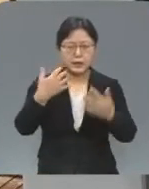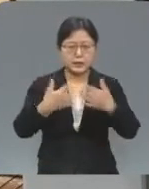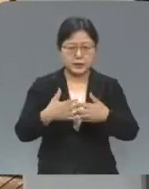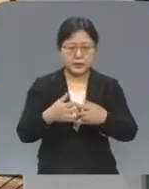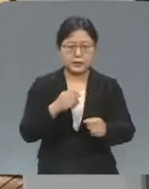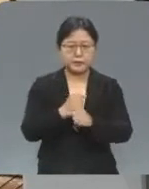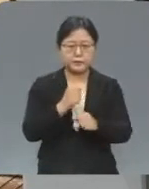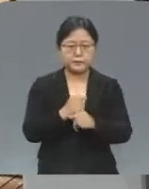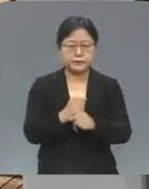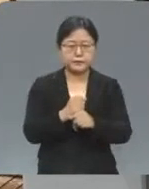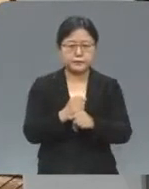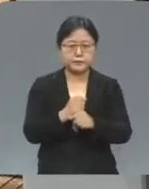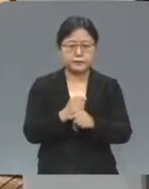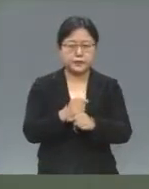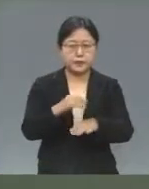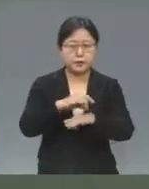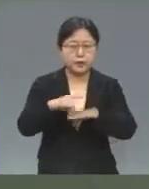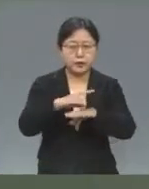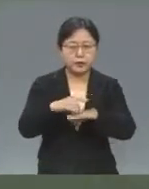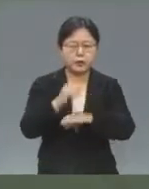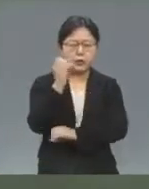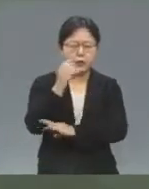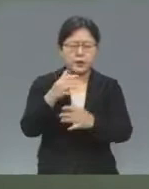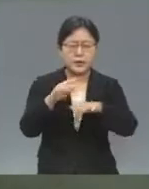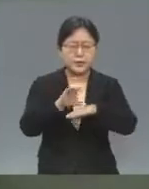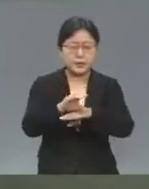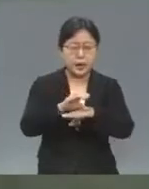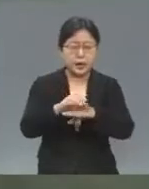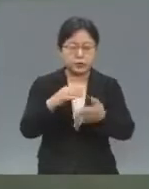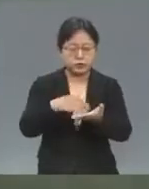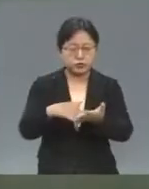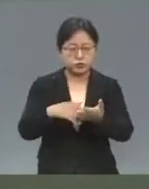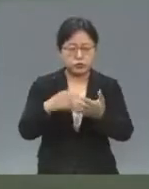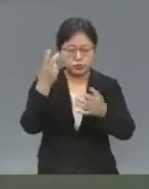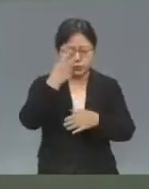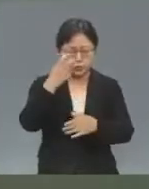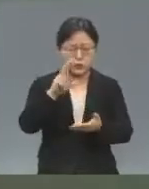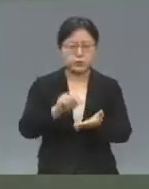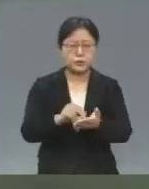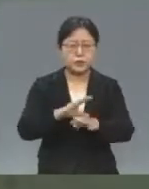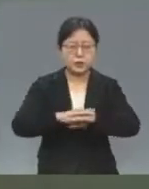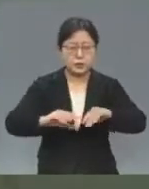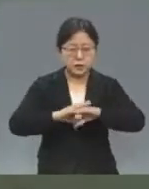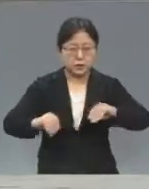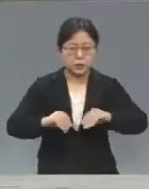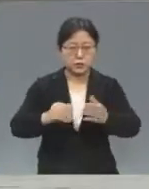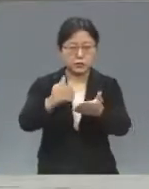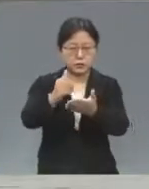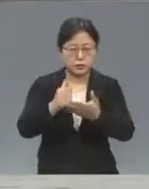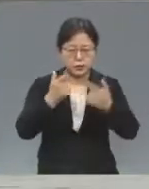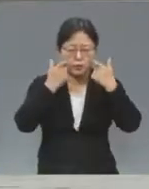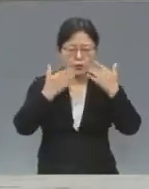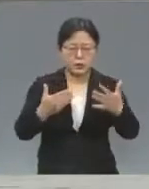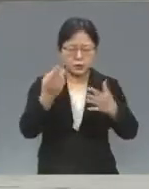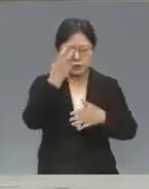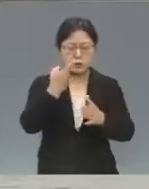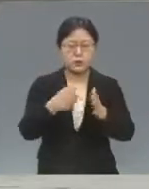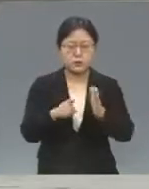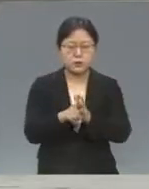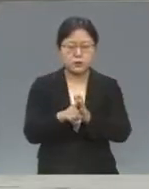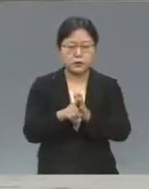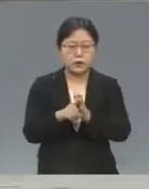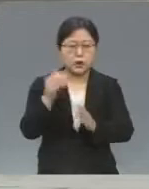설치되었습니다 완도군은 기존 차량 계측기의 중복 집게 문제를 해결하고 이용객 수를 정확히 파악하기 위해